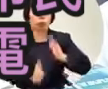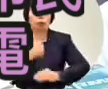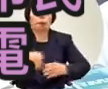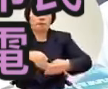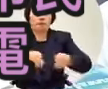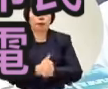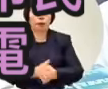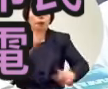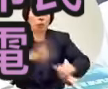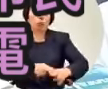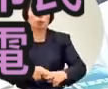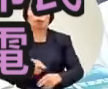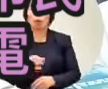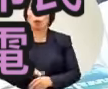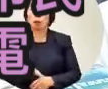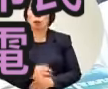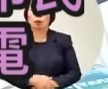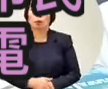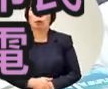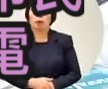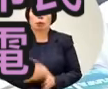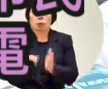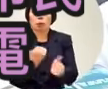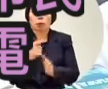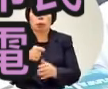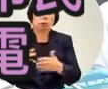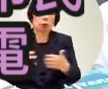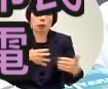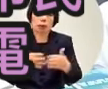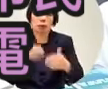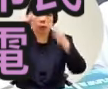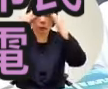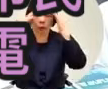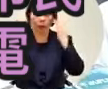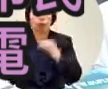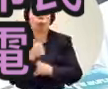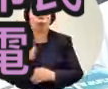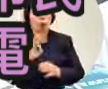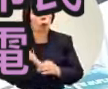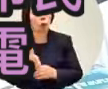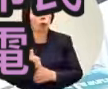自己在质询韩国瑜的时候，为什么可以让他一再的展延呢？